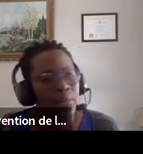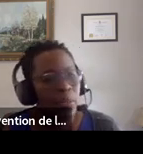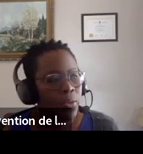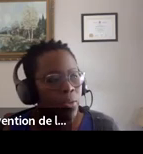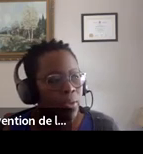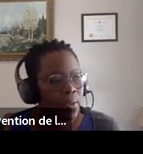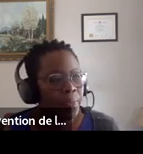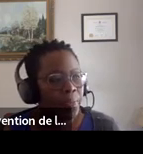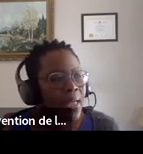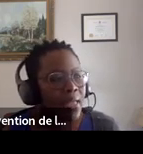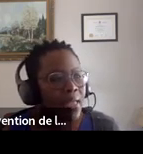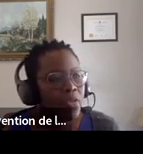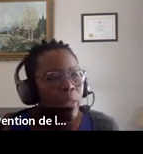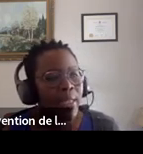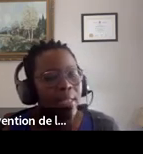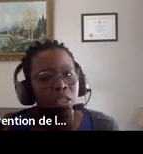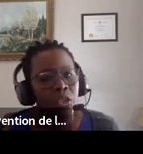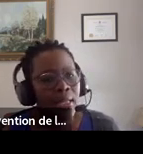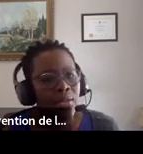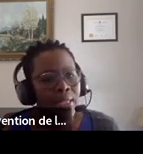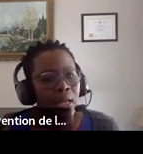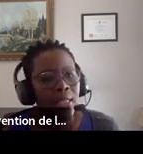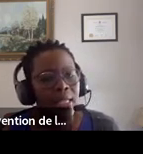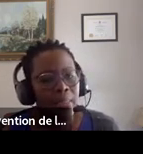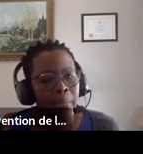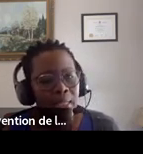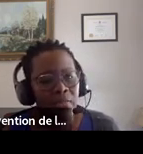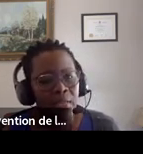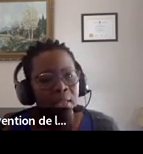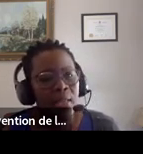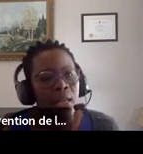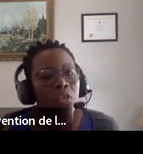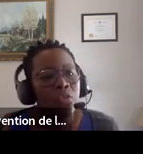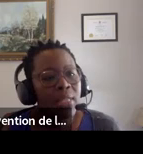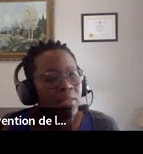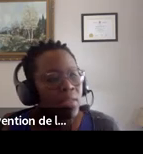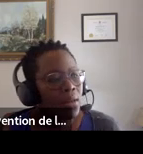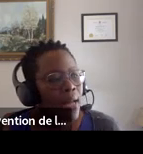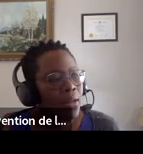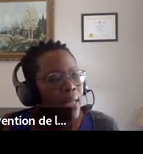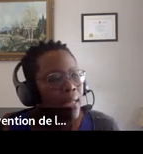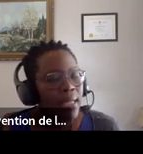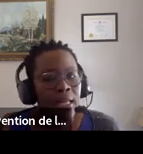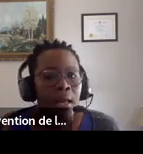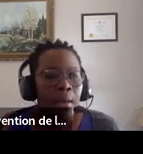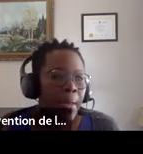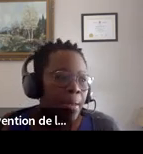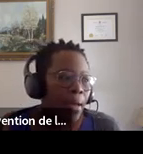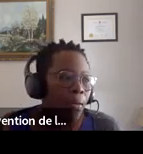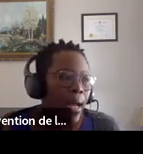et réponses. Si vous souhaitez discuter de circonstances spécifiques, nous vous invitons à